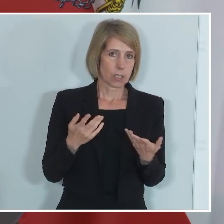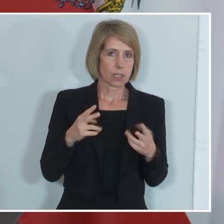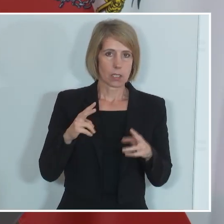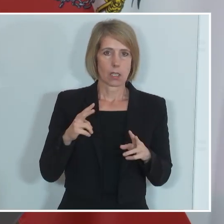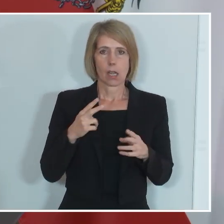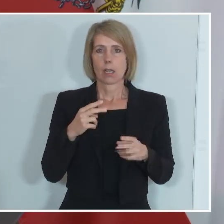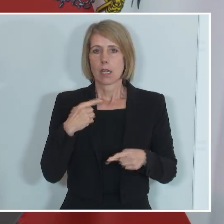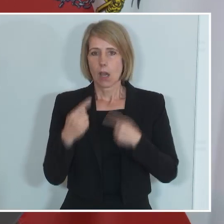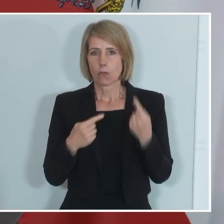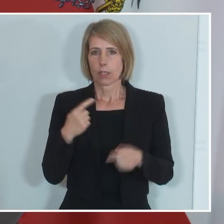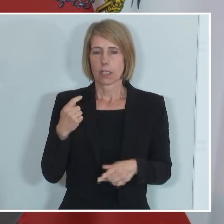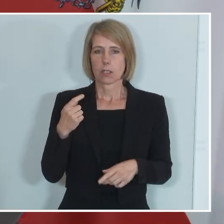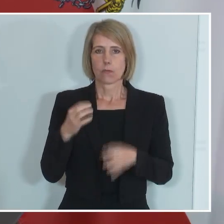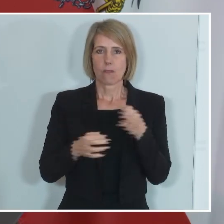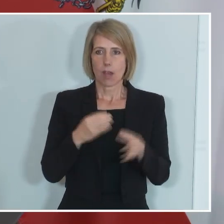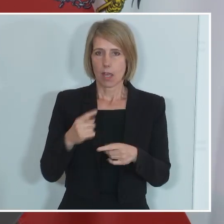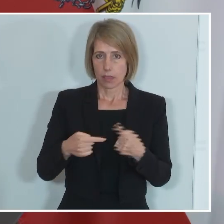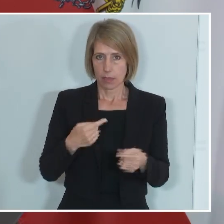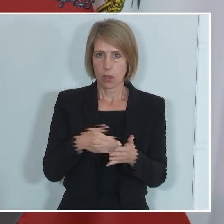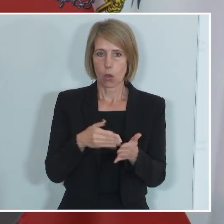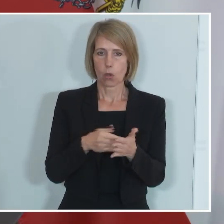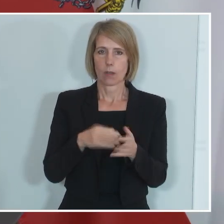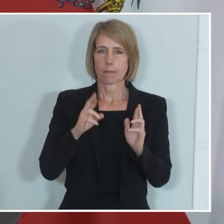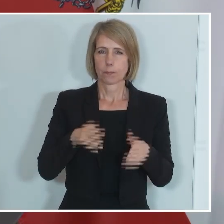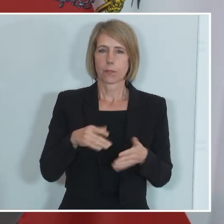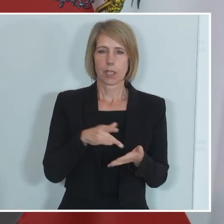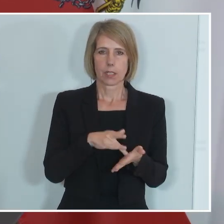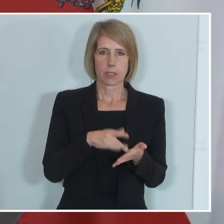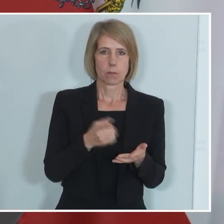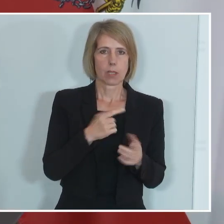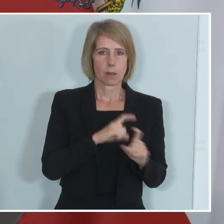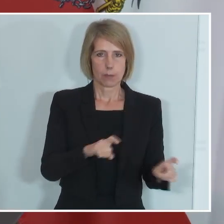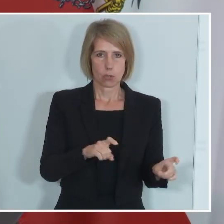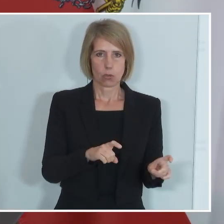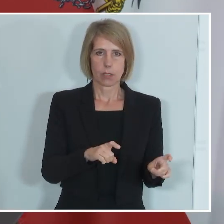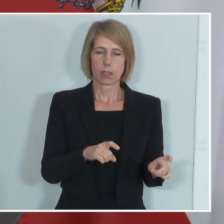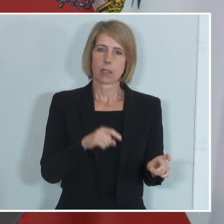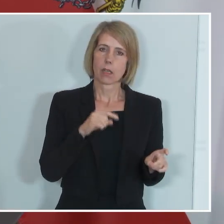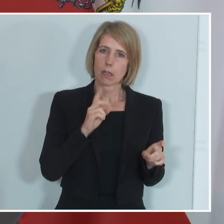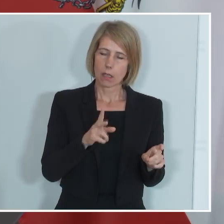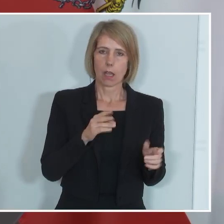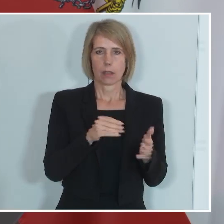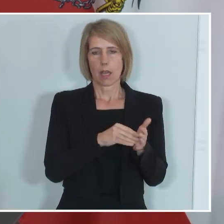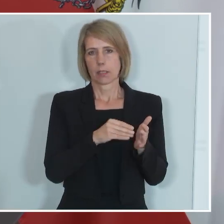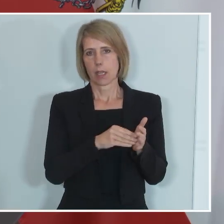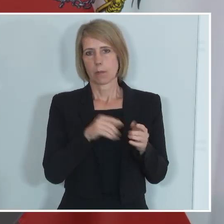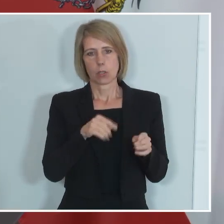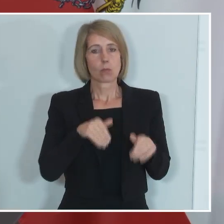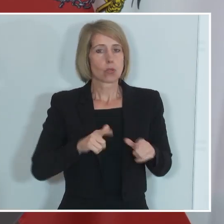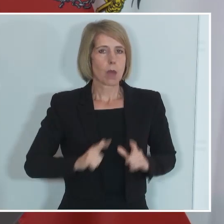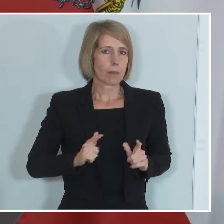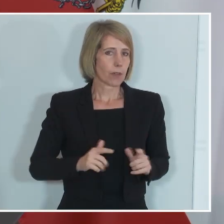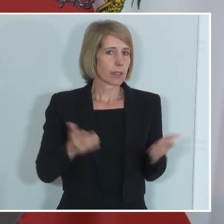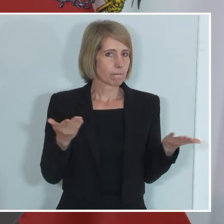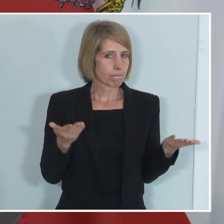auch nicht kommentiert. Rechtsmittel sind natürlich von den Beschuldigten auch ihr Recht, diese zu ergreifen. Und das wird man abwarten müssen. Und ich